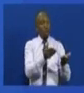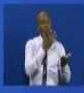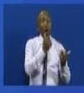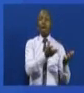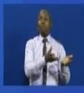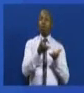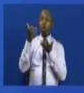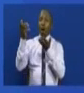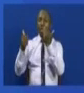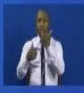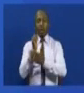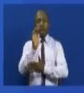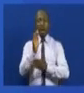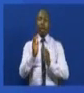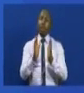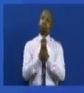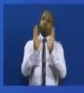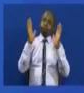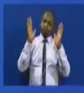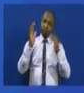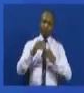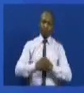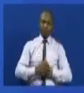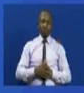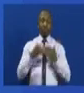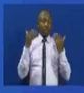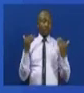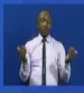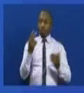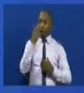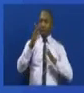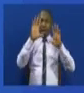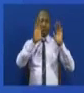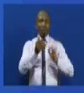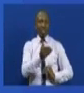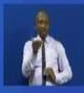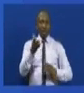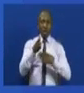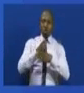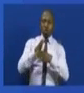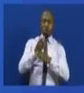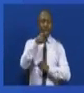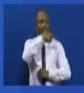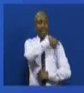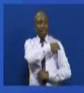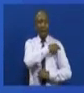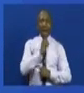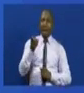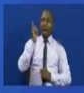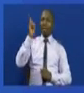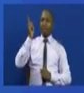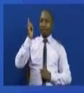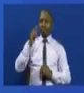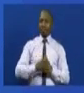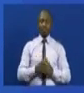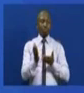Bwana ametoa jina lake lihimidiwe. Namna sasa tuangazie ripoti nyingine kuhusu tiba za asili.